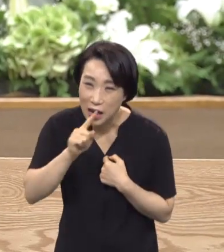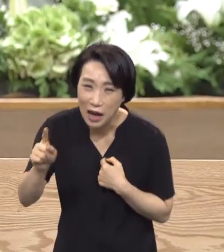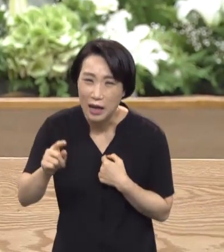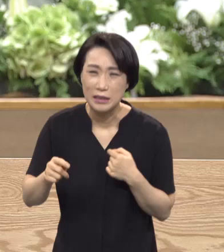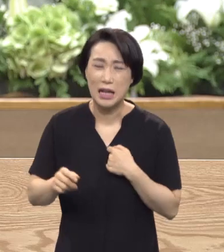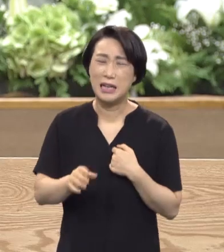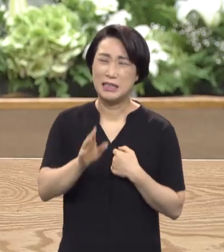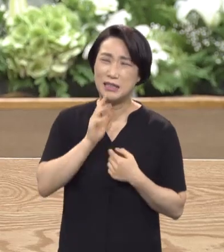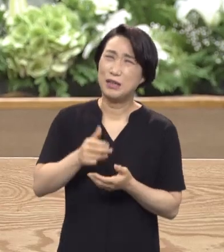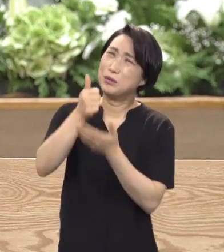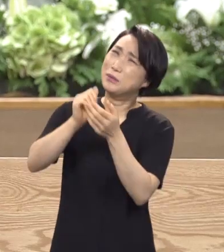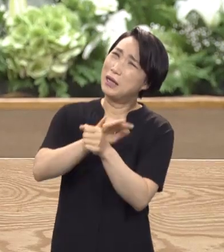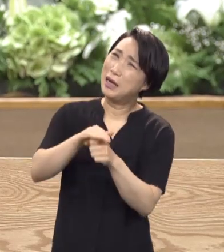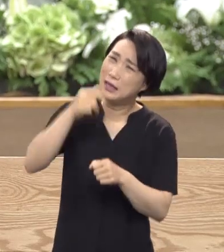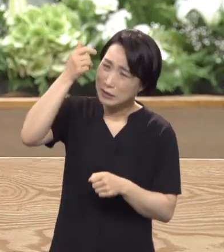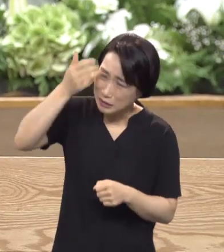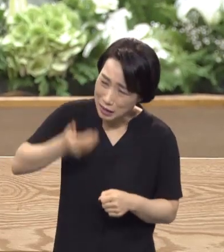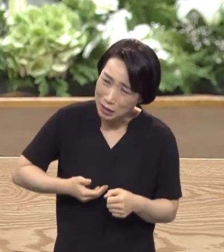주님 사랑하냐?